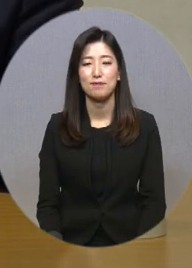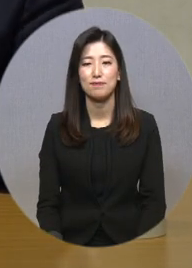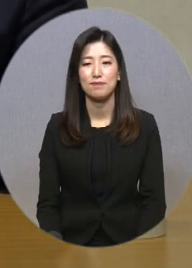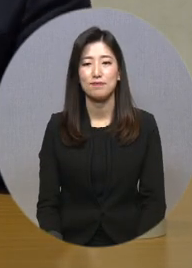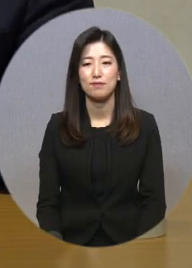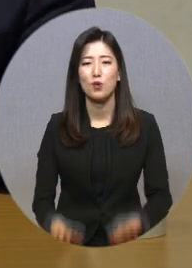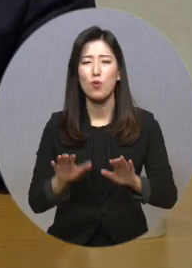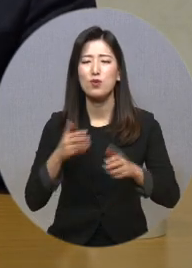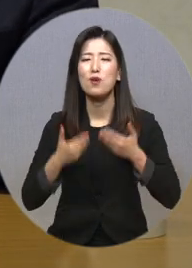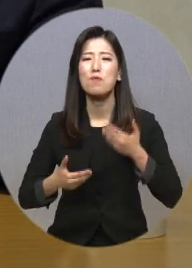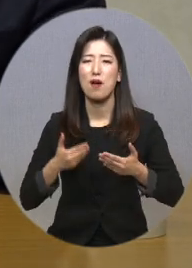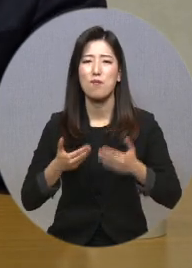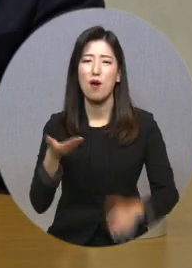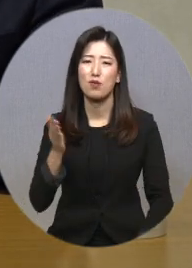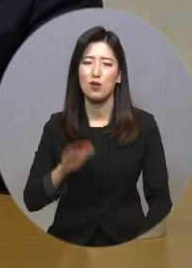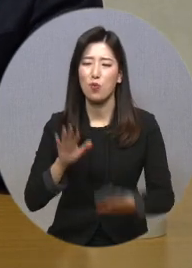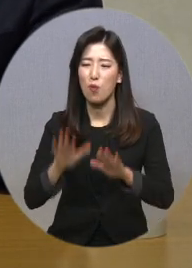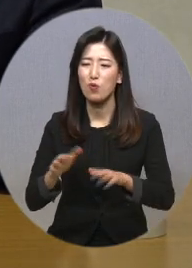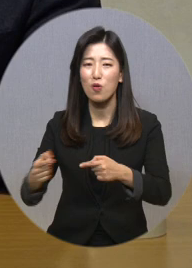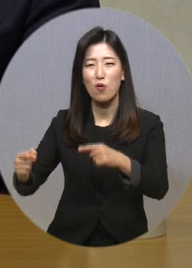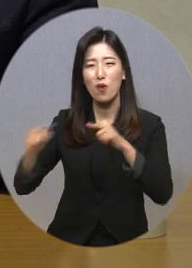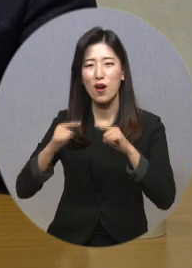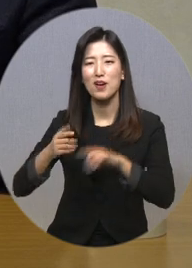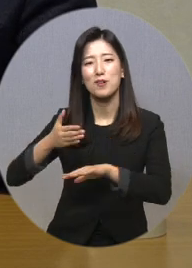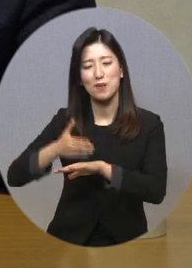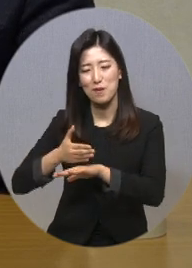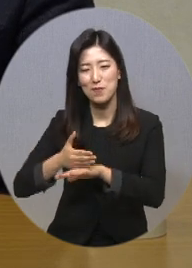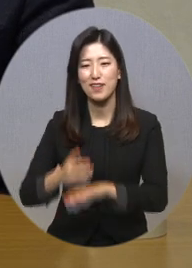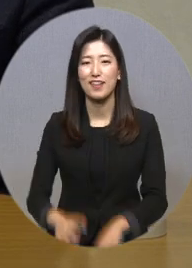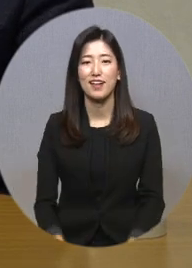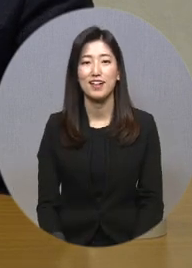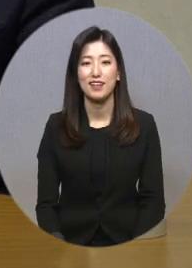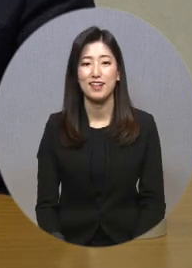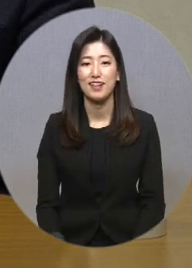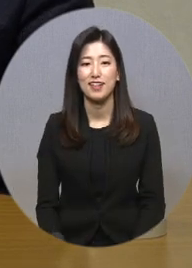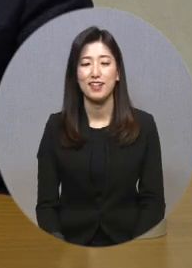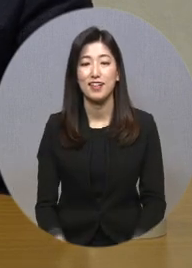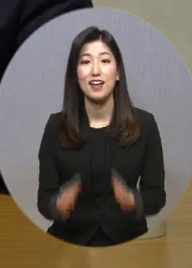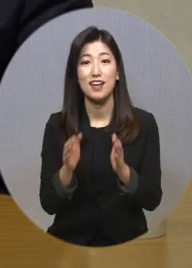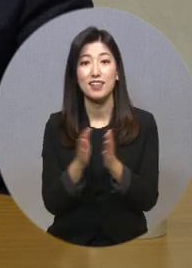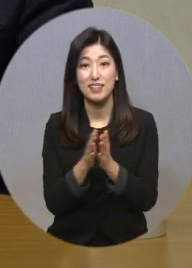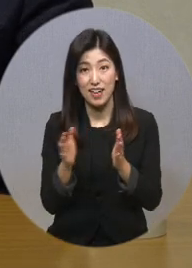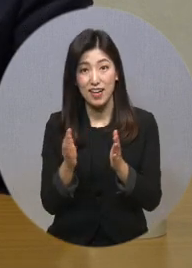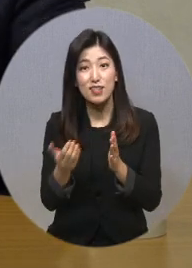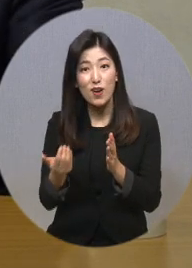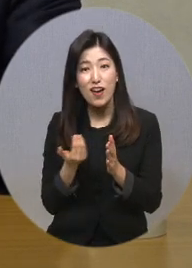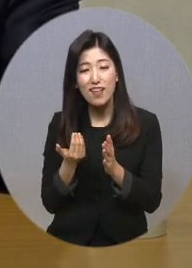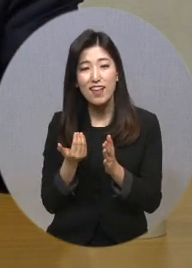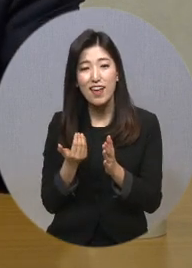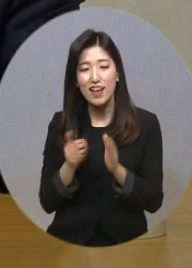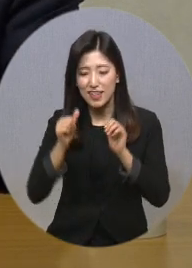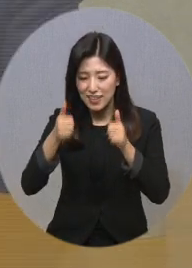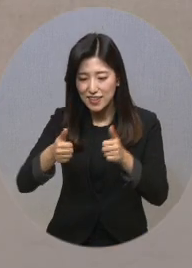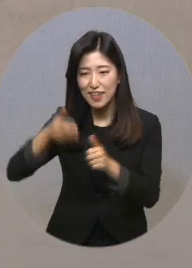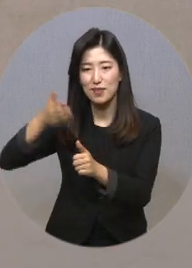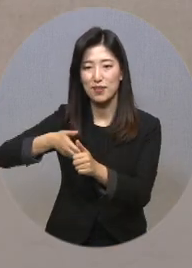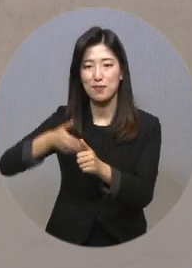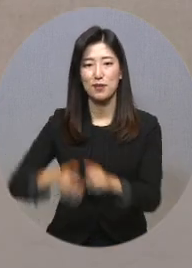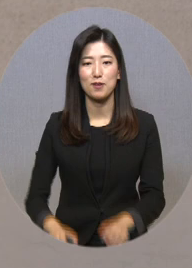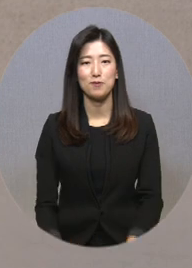오늘 바쁘신 가운데 시간을 내주셔서 감사합니다. 시작에 앞서 복지TV 시청자 여러분께 인사 부탁드립니다.